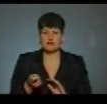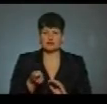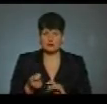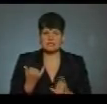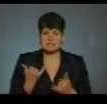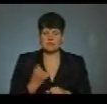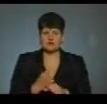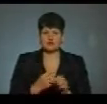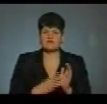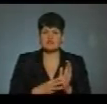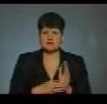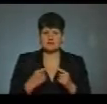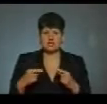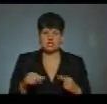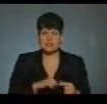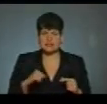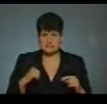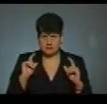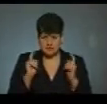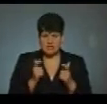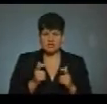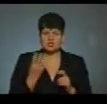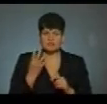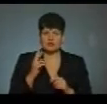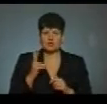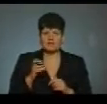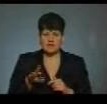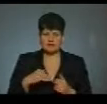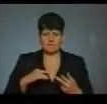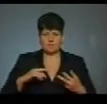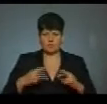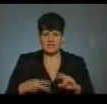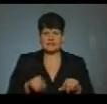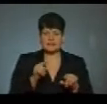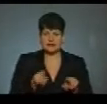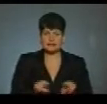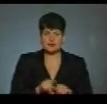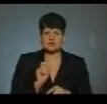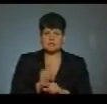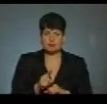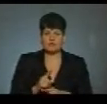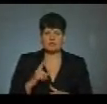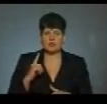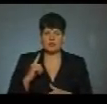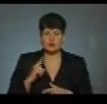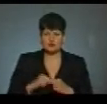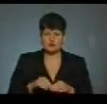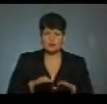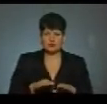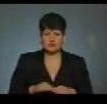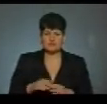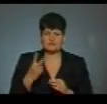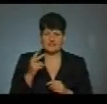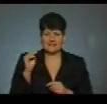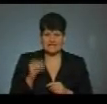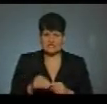працює 80. Інші на самоізоляції, 4 квітня вони поміняються. Для них також замовили костюми і пошили близько 2000 марлевих